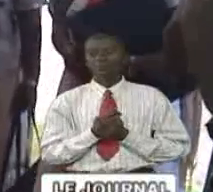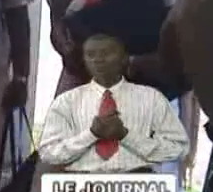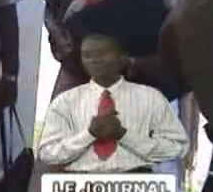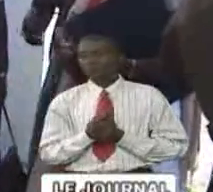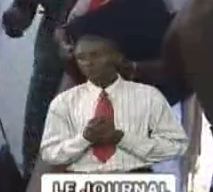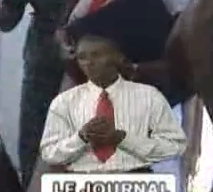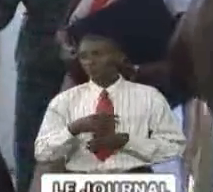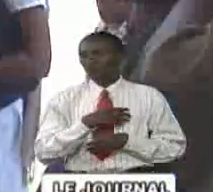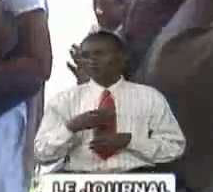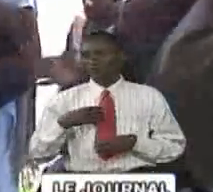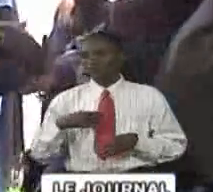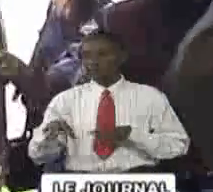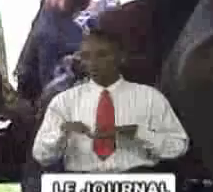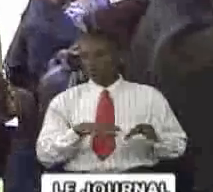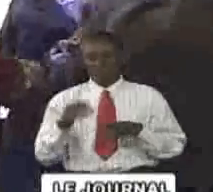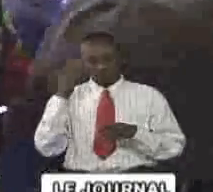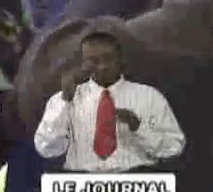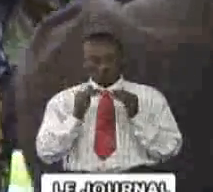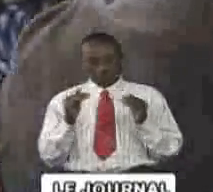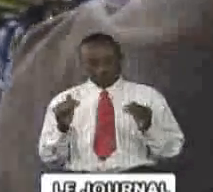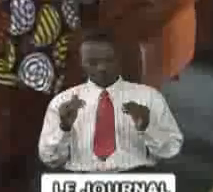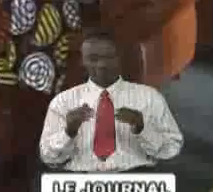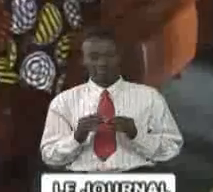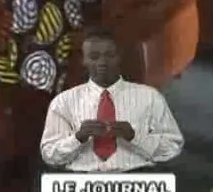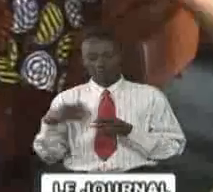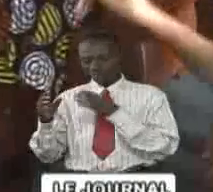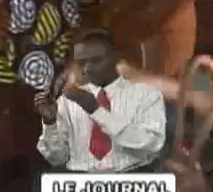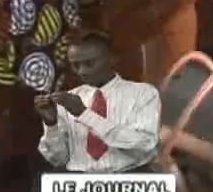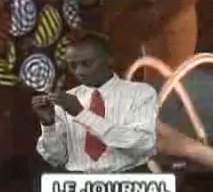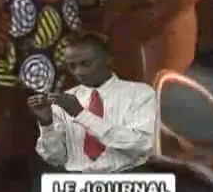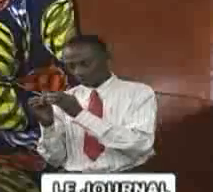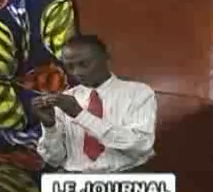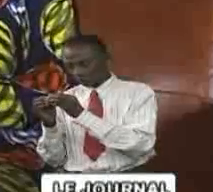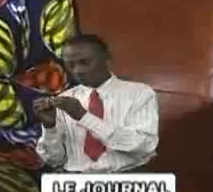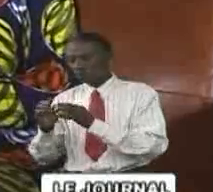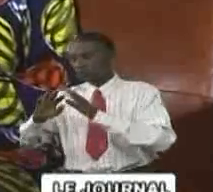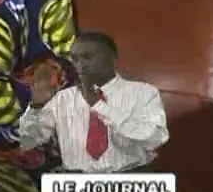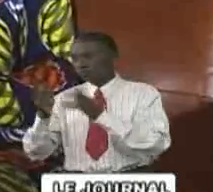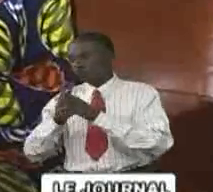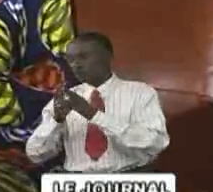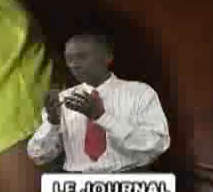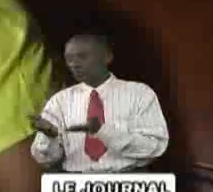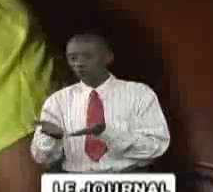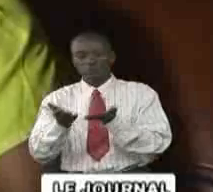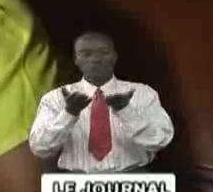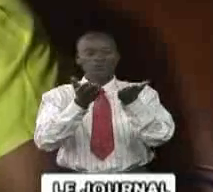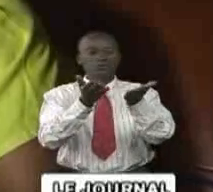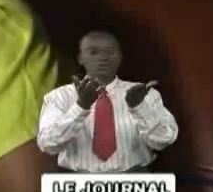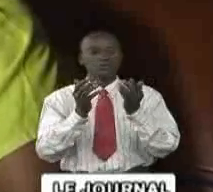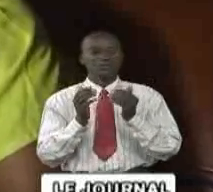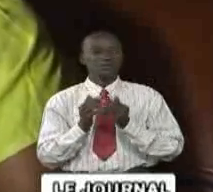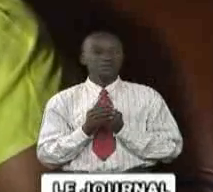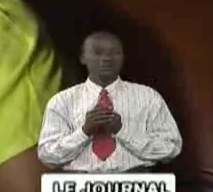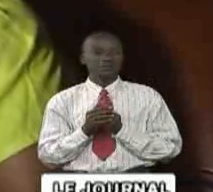femmes activistes de la paix sont venues rendre compte à la ministre du Genre, de la Famille et de l'Enfant, Geneviève Vinago-Sikasongo, de l'atelier